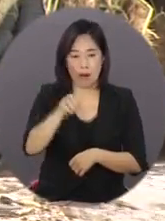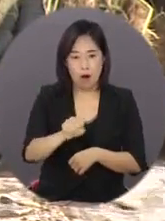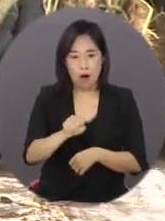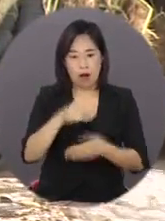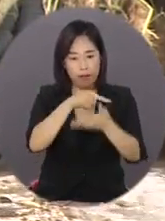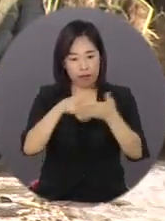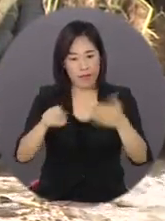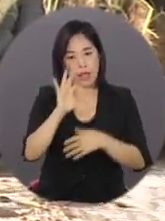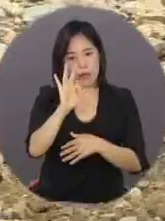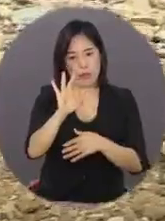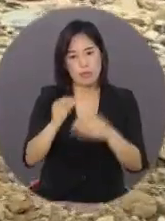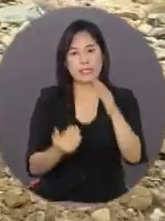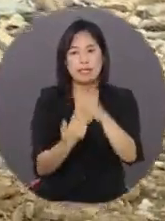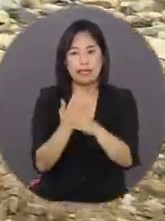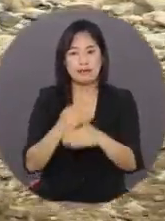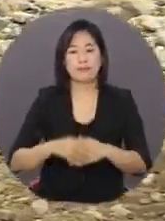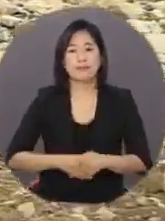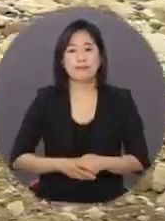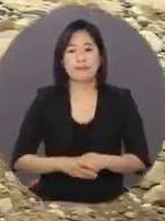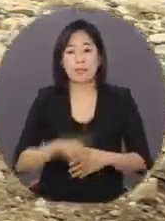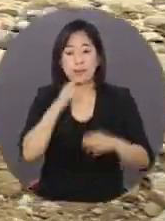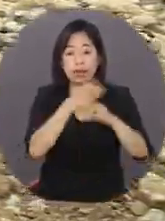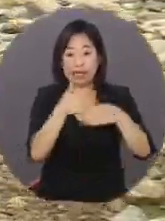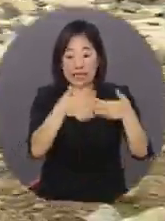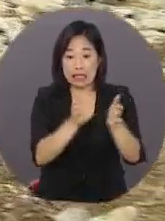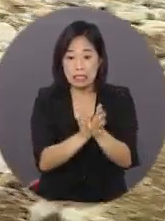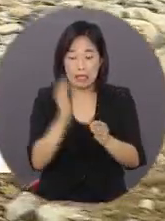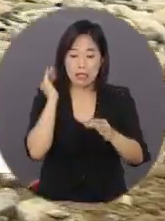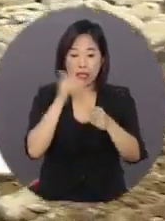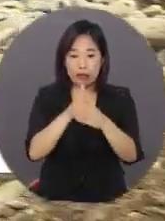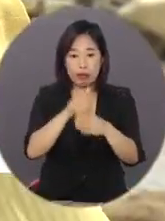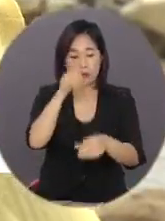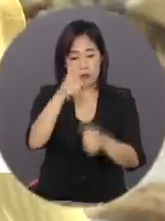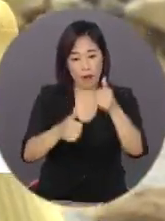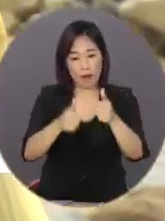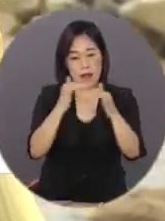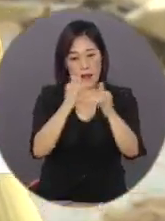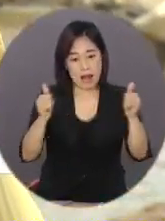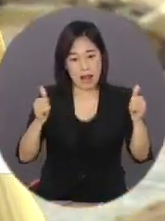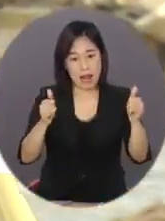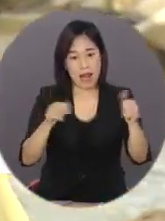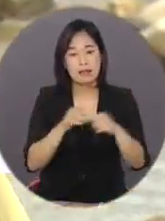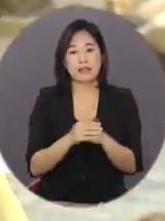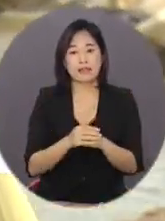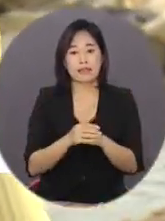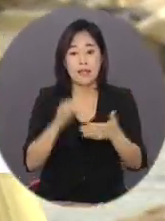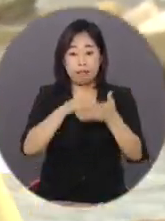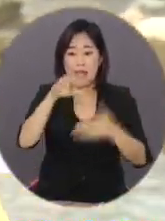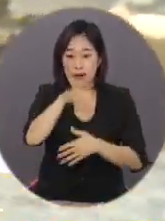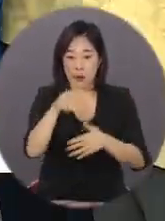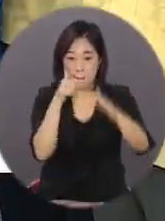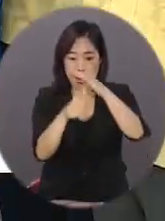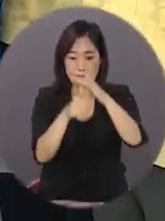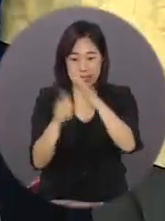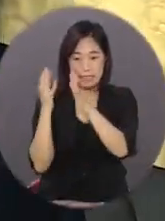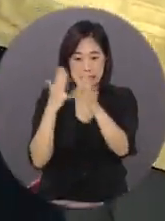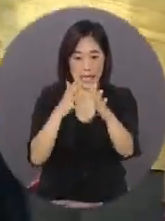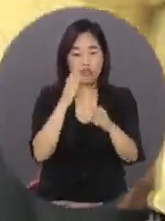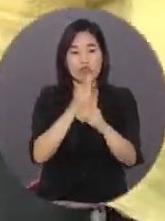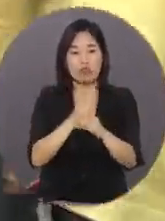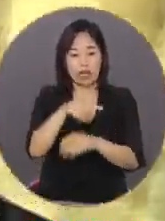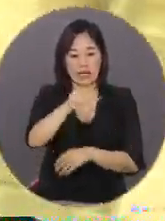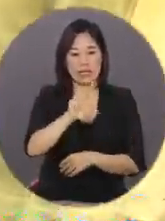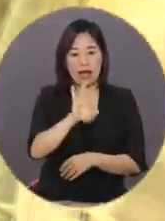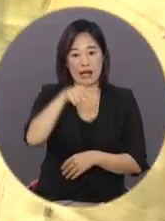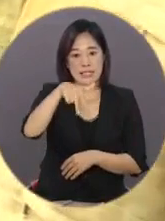것으로 집계되고 있습니다. 민주당 대통령 선거 경선 후보들의 수해 지역 방문도 이어지고 있습니다.